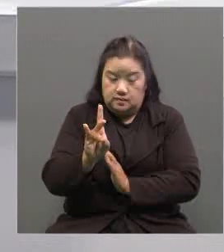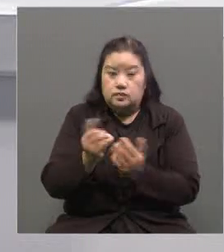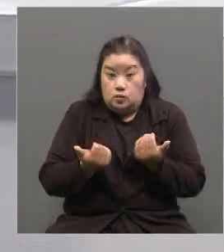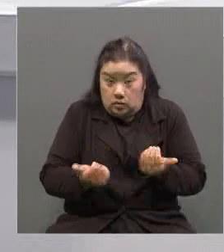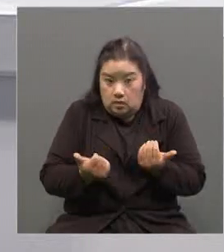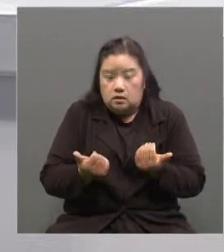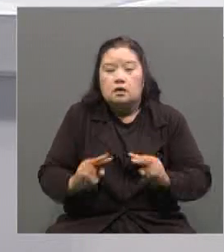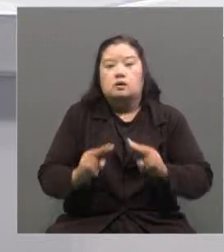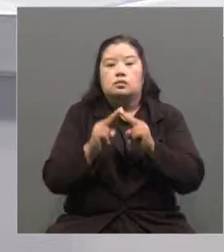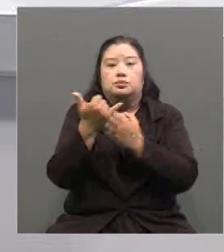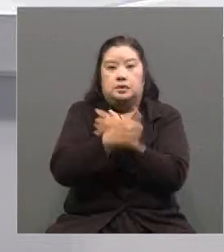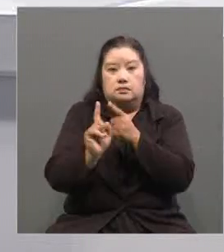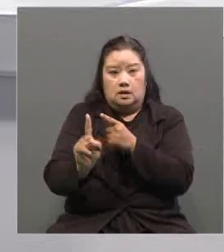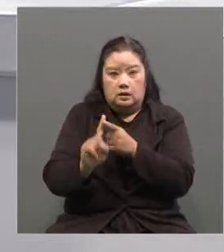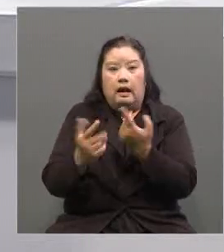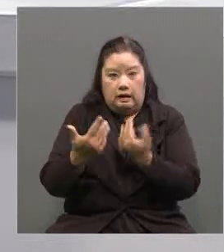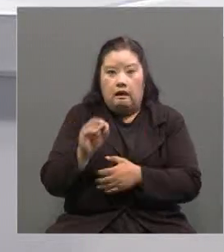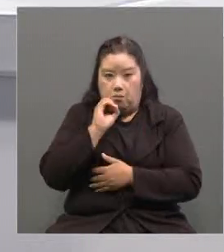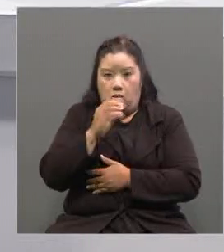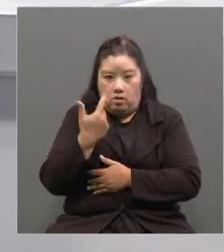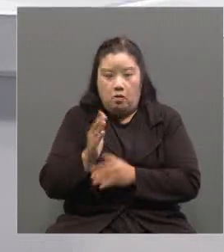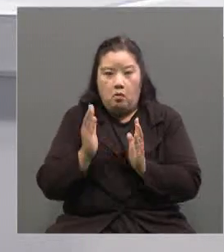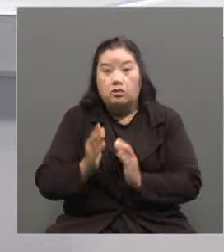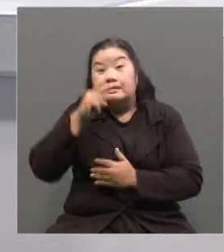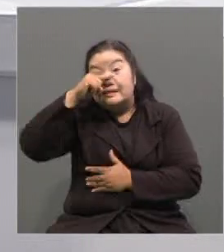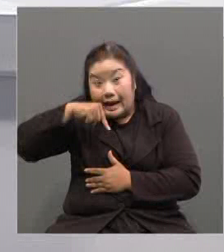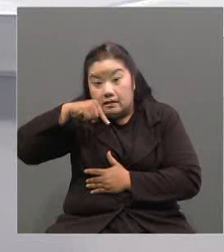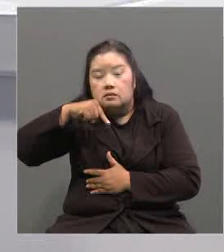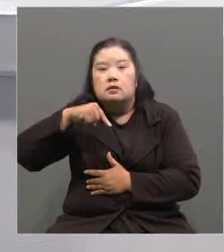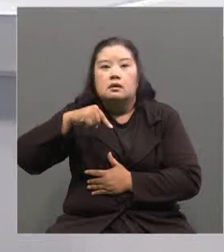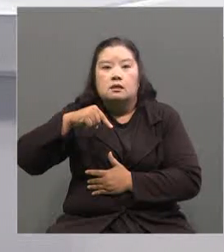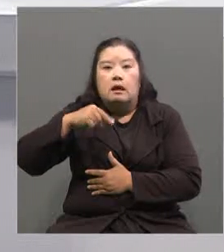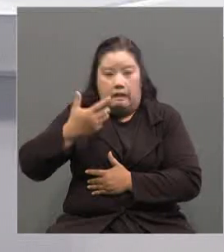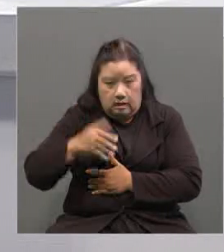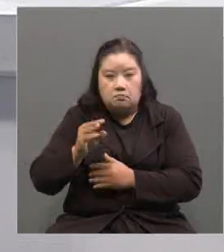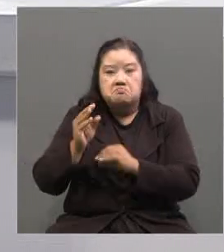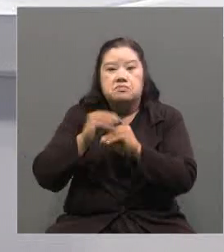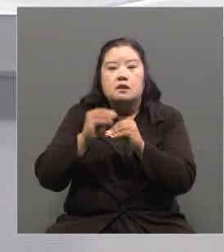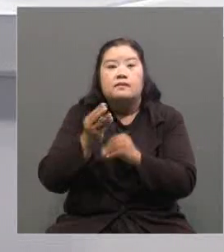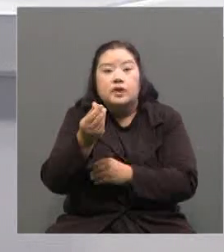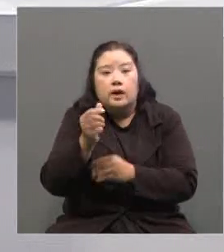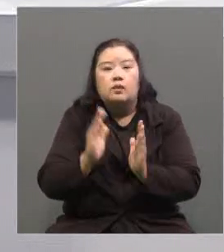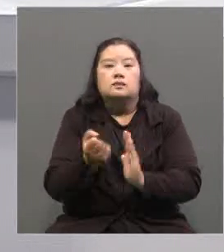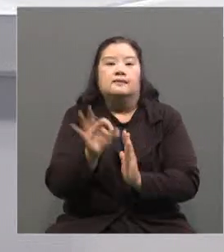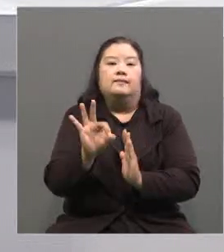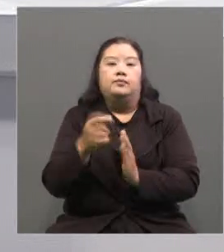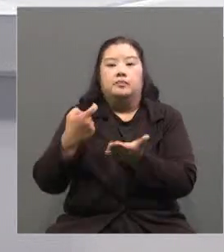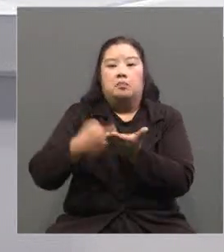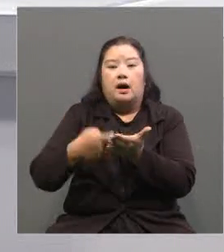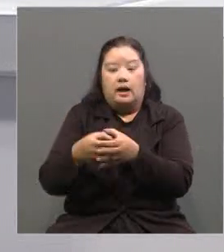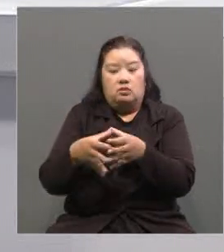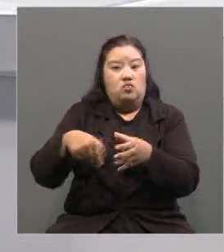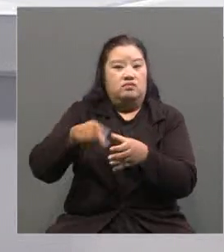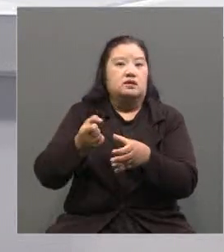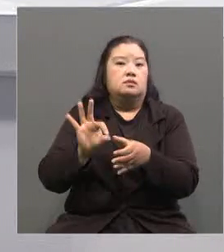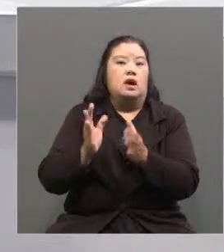ล่าสุดทางกระทรวงการต่างประเทศก็ได้มีการแถลงเพิ่มเติมนะครับว่าคนไทยเนี่ยถูกจับเป็นตัวประกันอยู่ที่ 19คนนะครับแล้ว